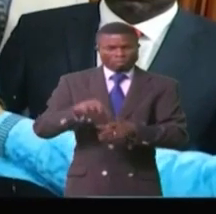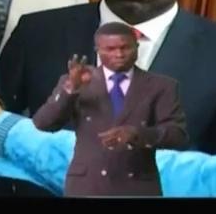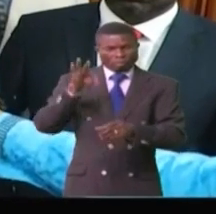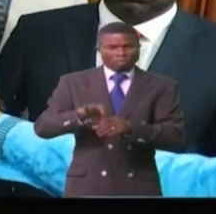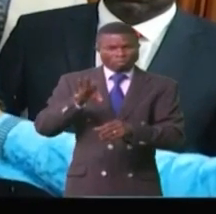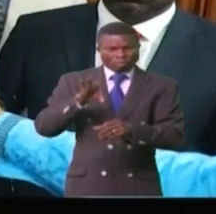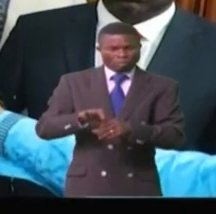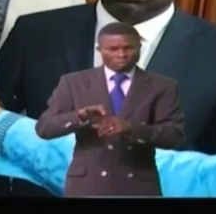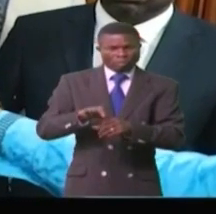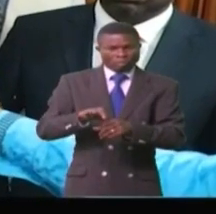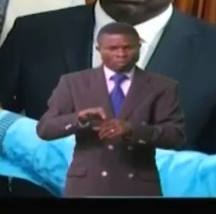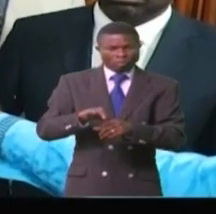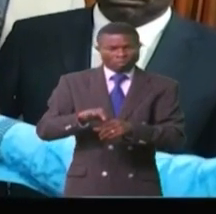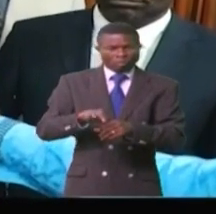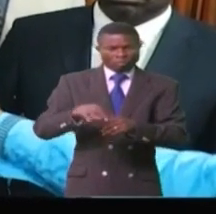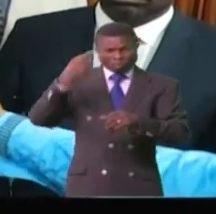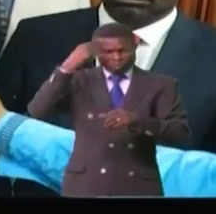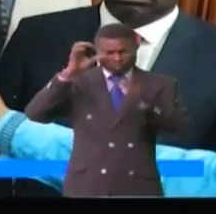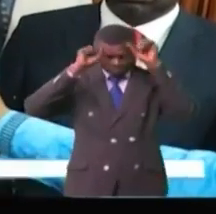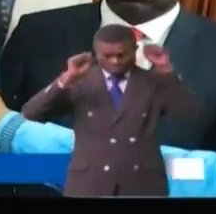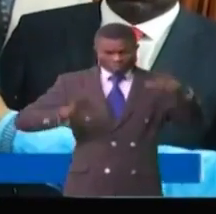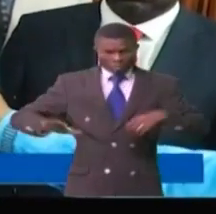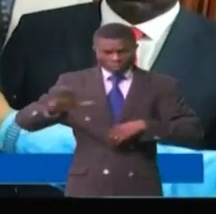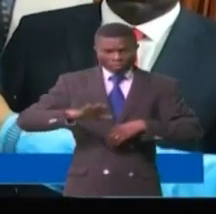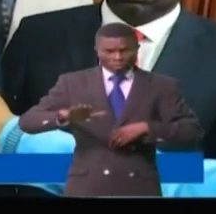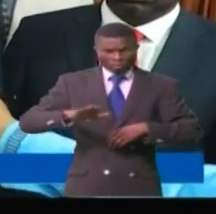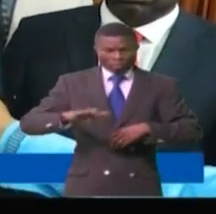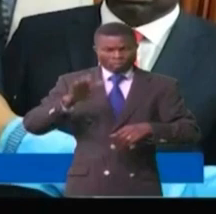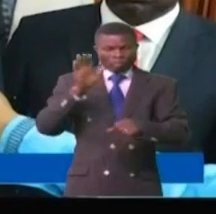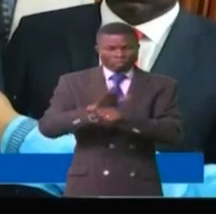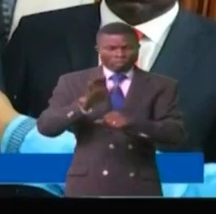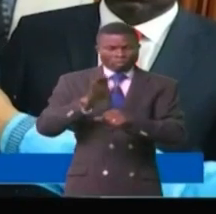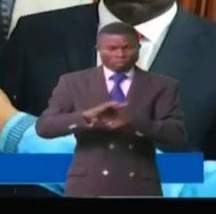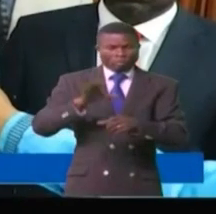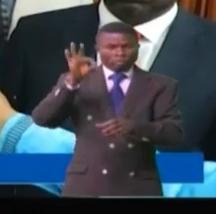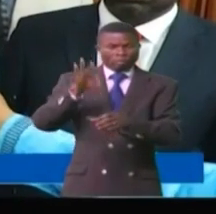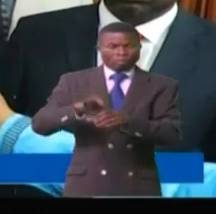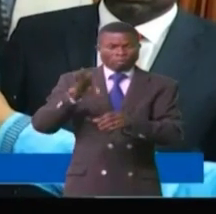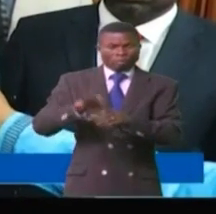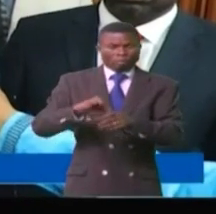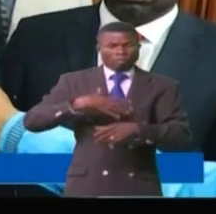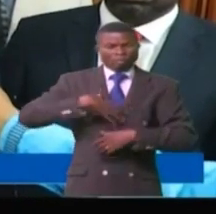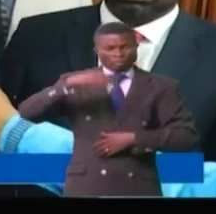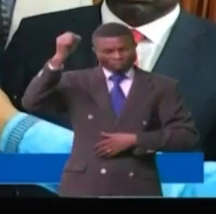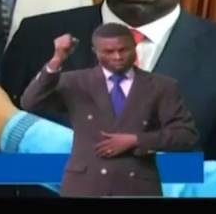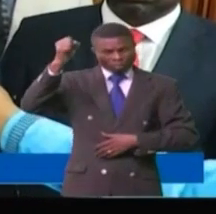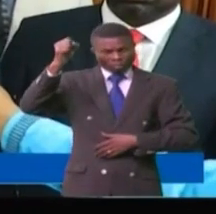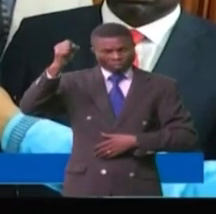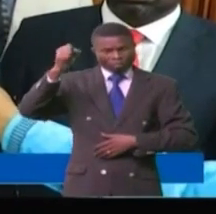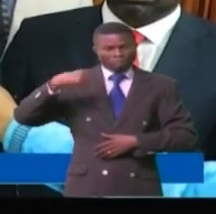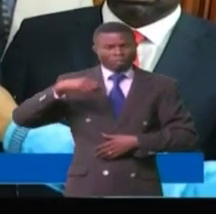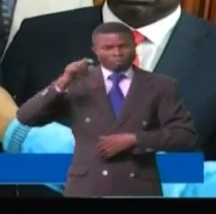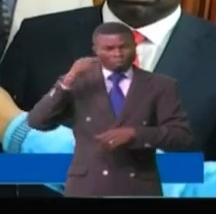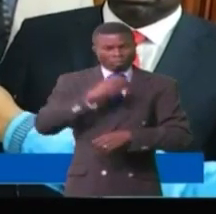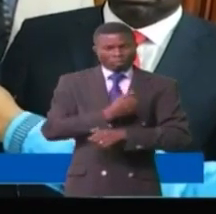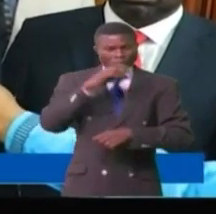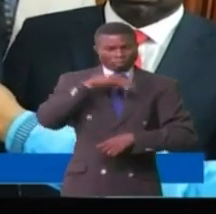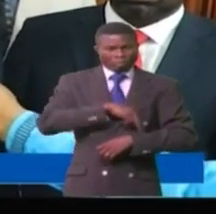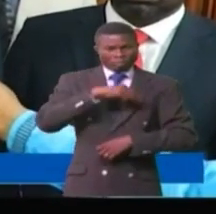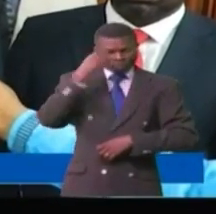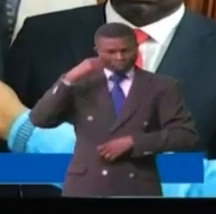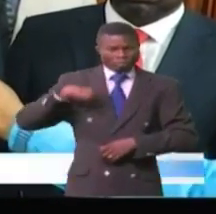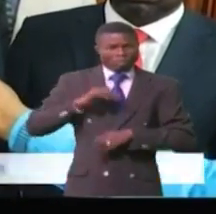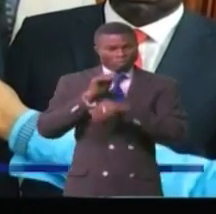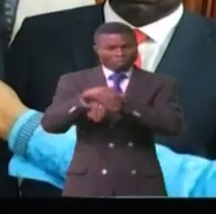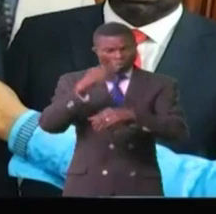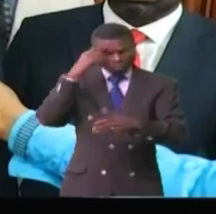une élection du président de la République qui doit être réélu avec une majorité confortable. Ça, c'est donc notre mission, contribuer à